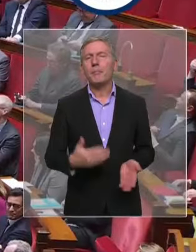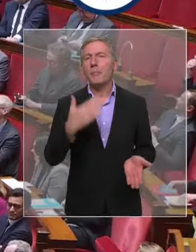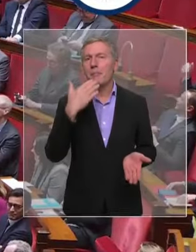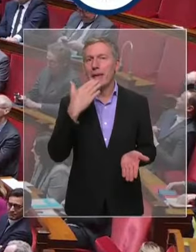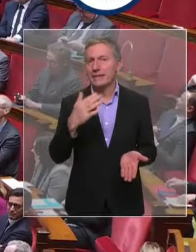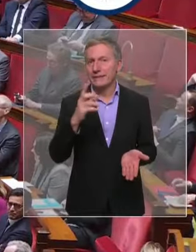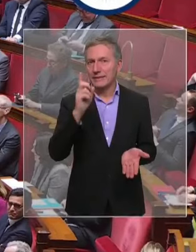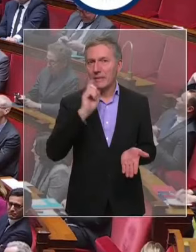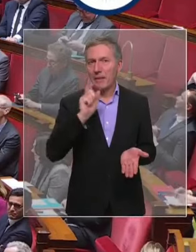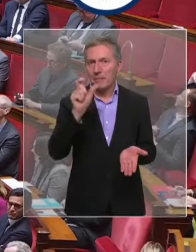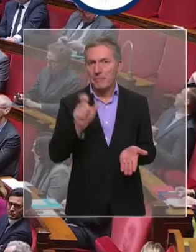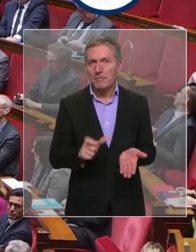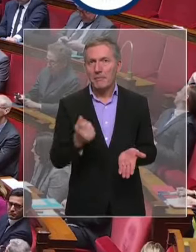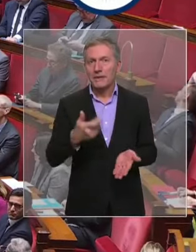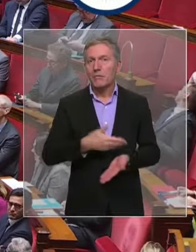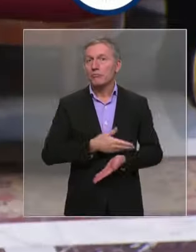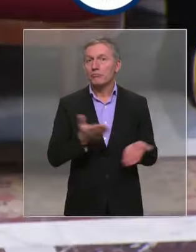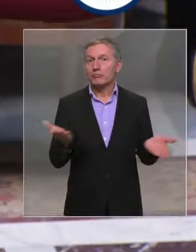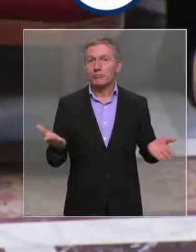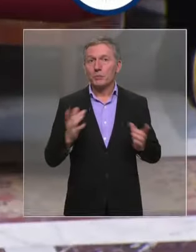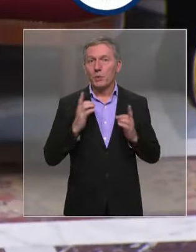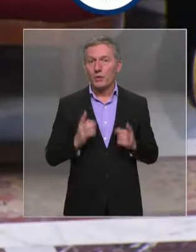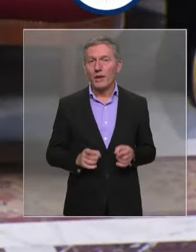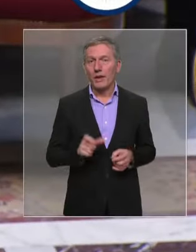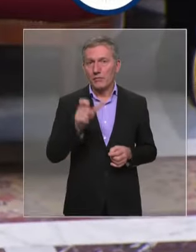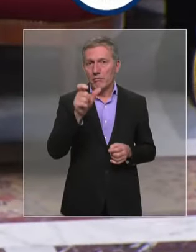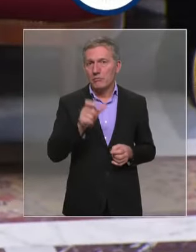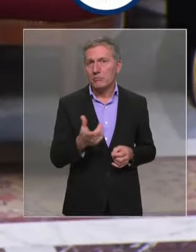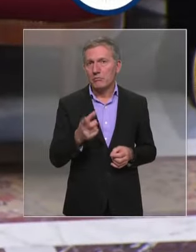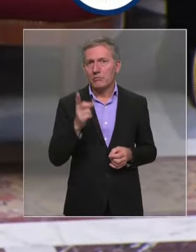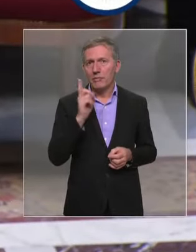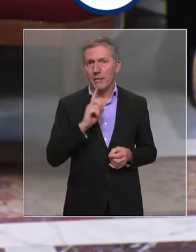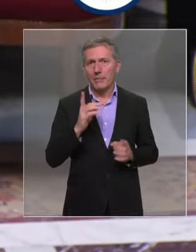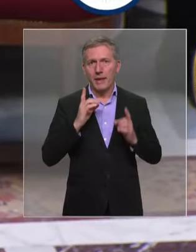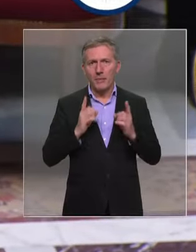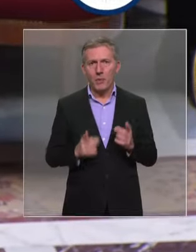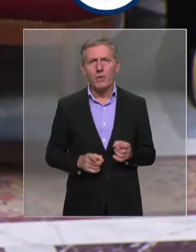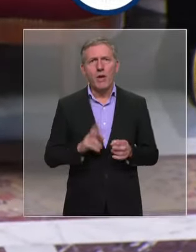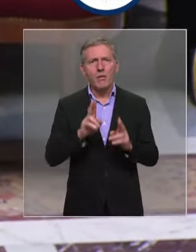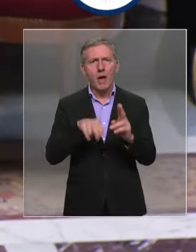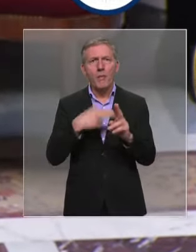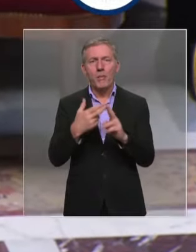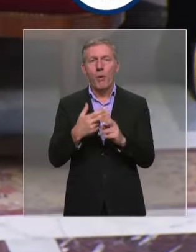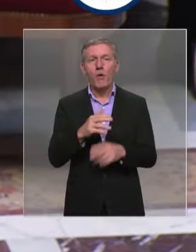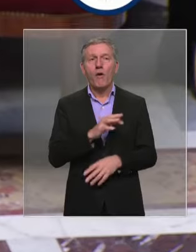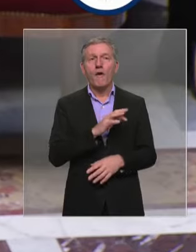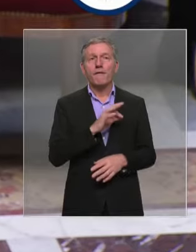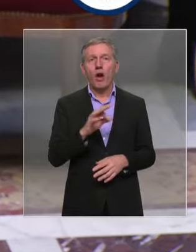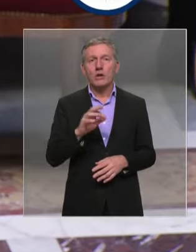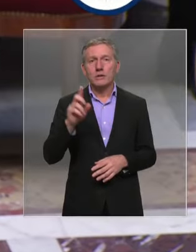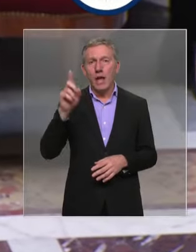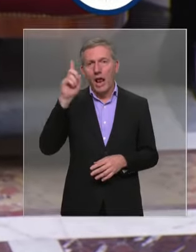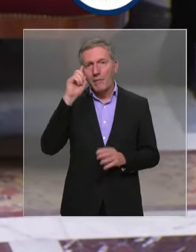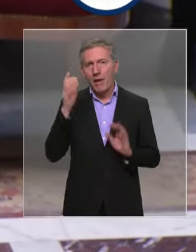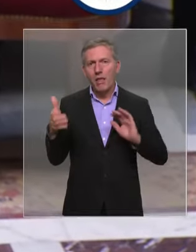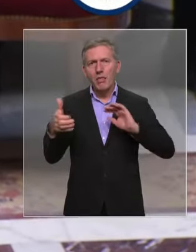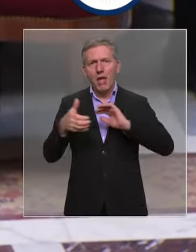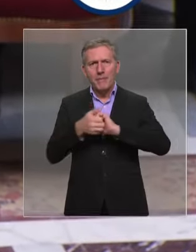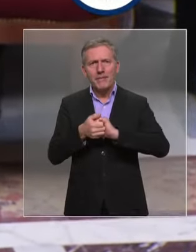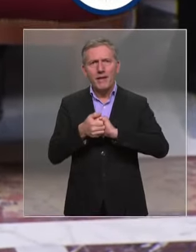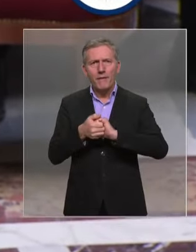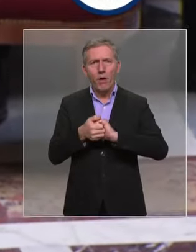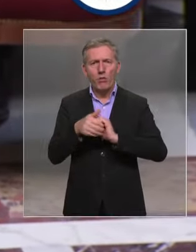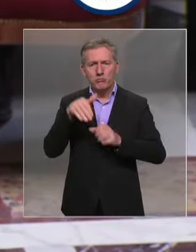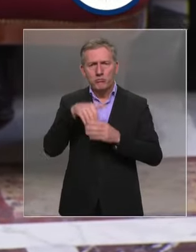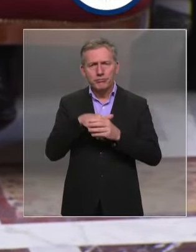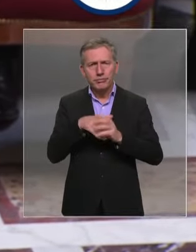Merci, madame la présidente, mesdames et messieurs les députés. Madame la députée Brigitte Klinkert. L'amitié entre la France et l'Allemagne repose avant toute chose